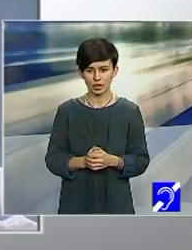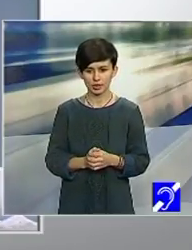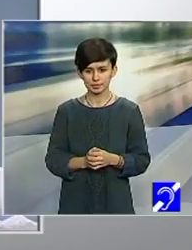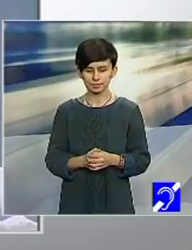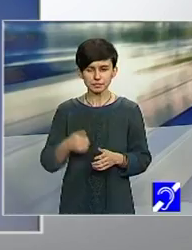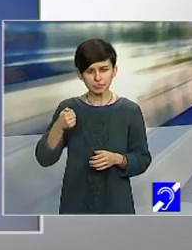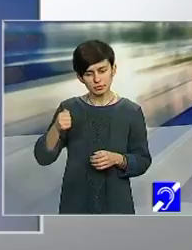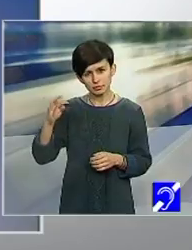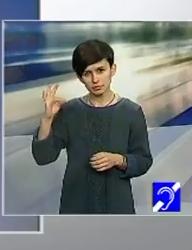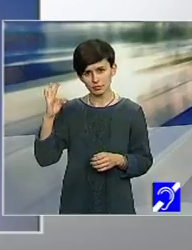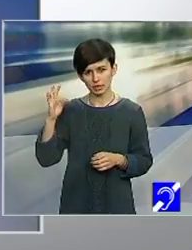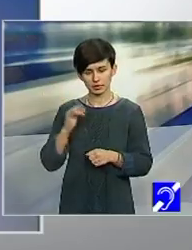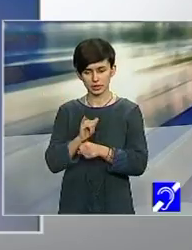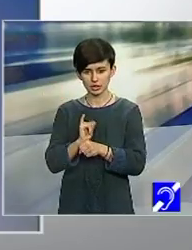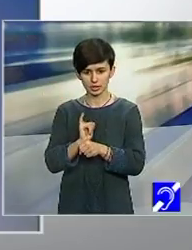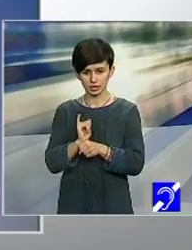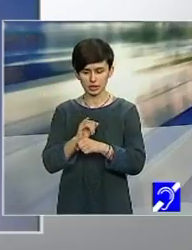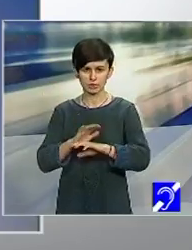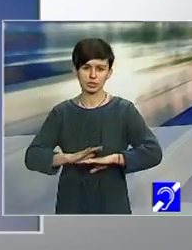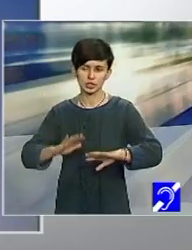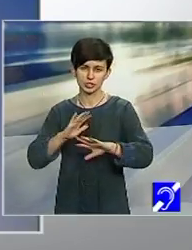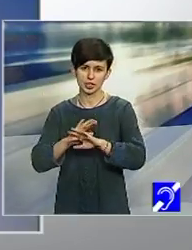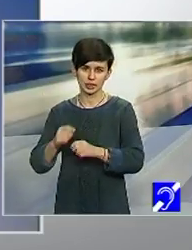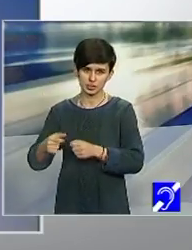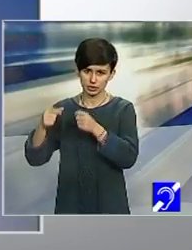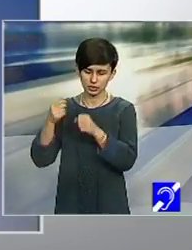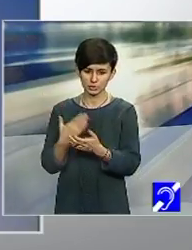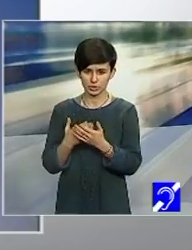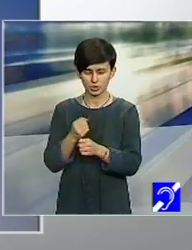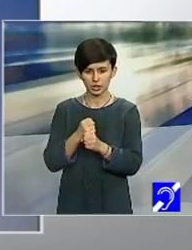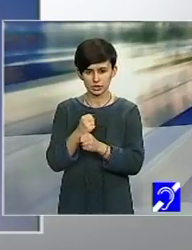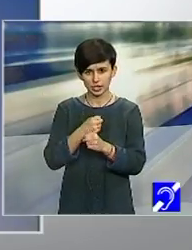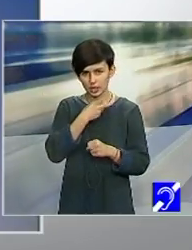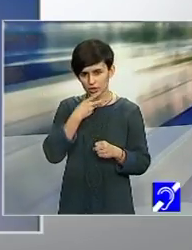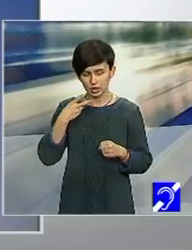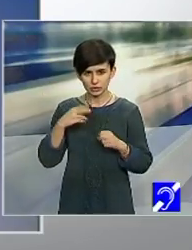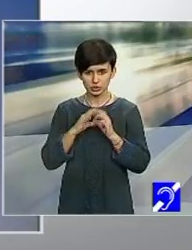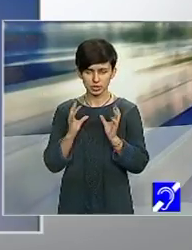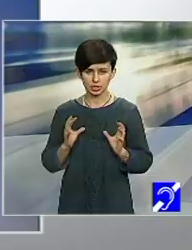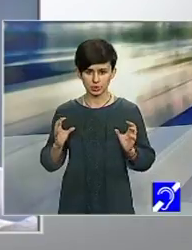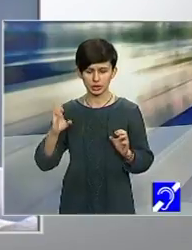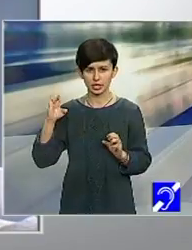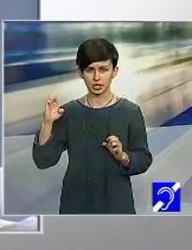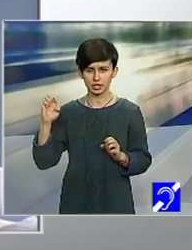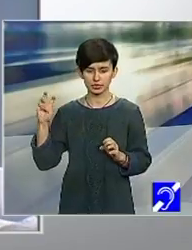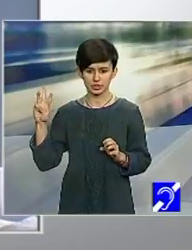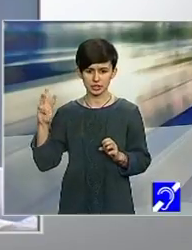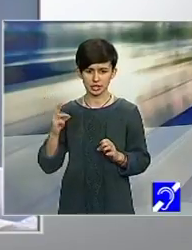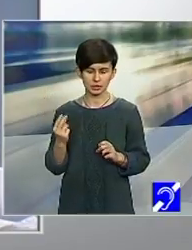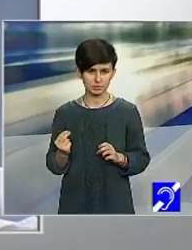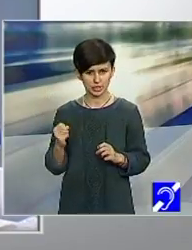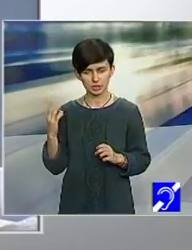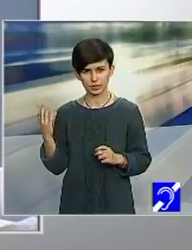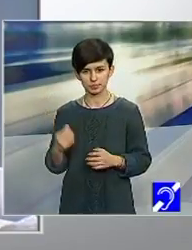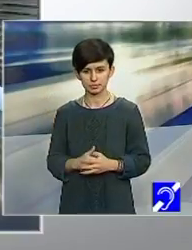Alexandru Florian, care este directorul general al Institutului de Studiere a Holocaustului din România, Elie Wiesel. Bun găsit și dumneavoastră, domnule Florian!